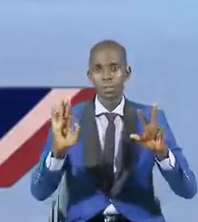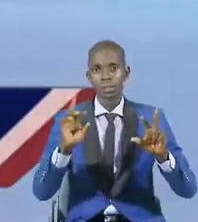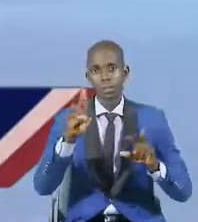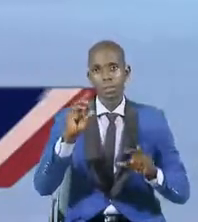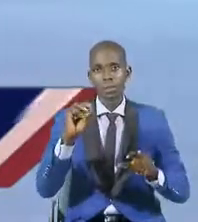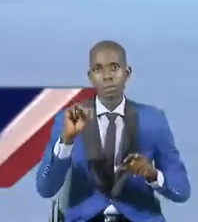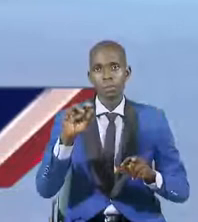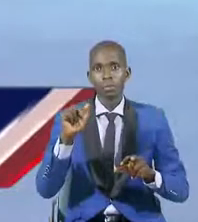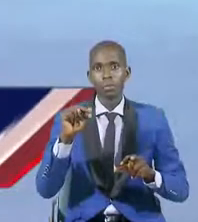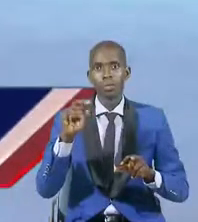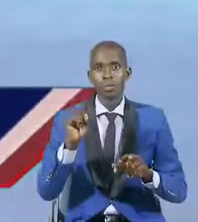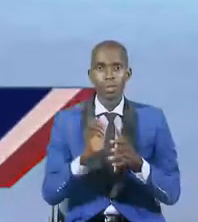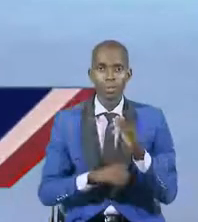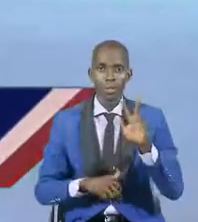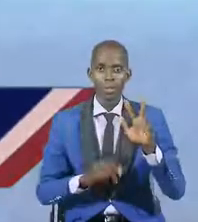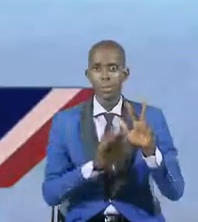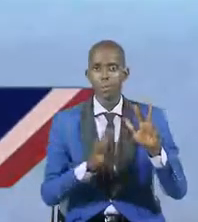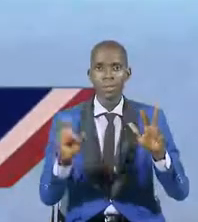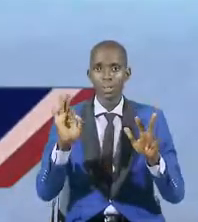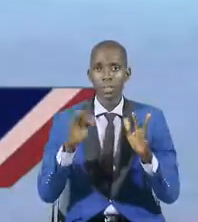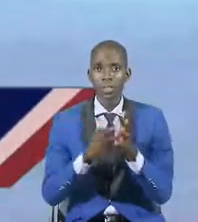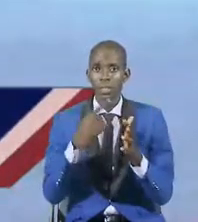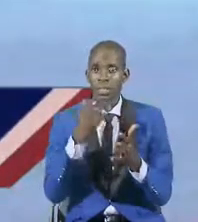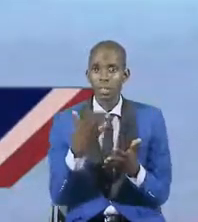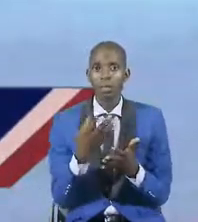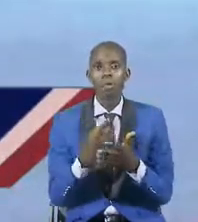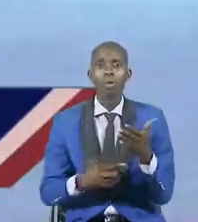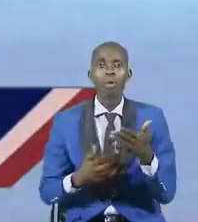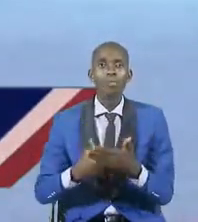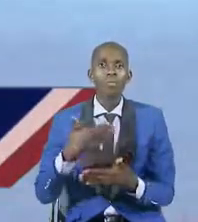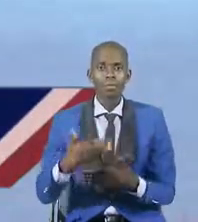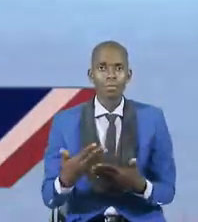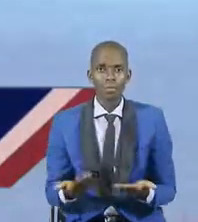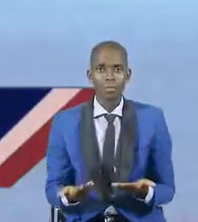Romains 3, verset 9. Verset 9 dit, quoi donc?